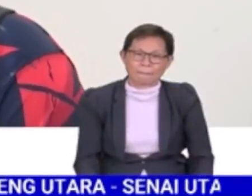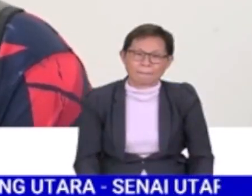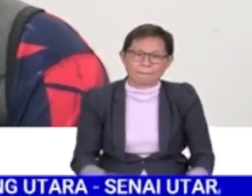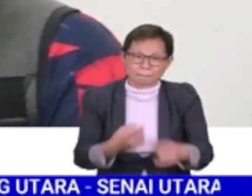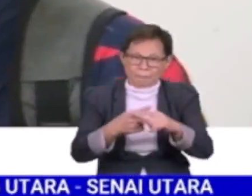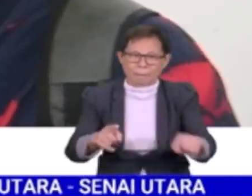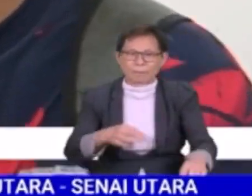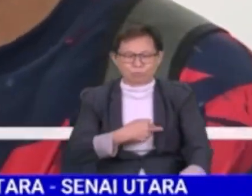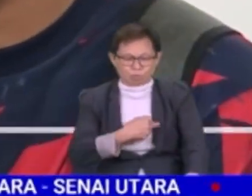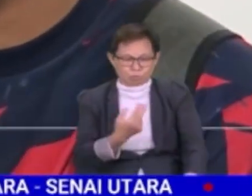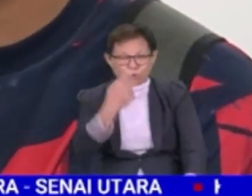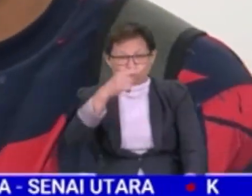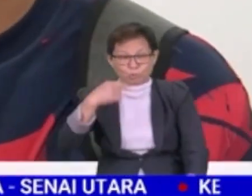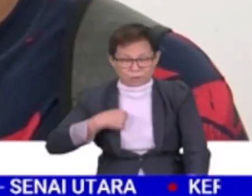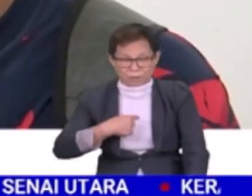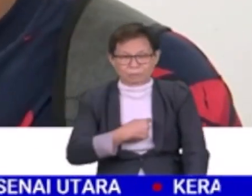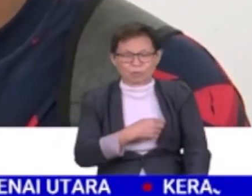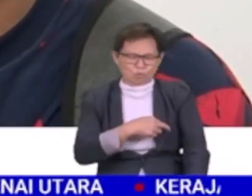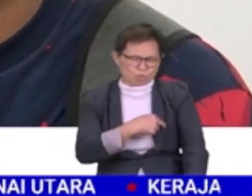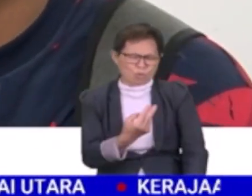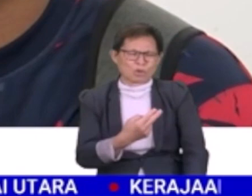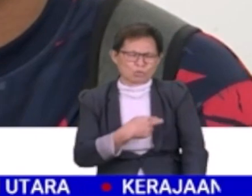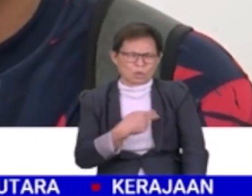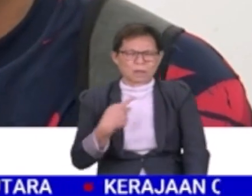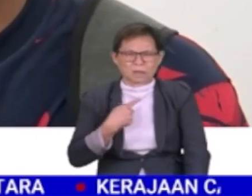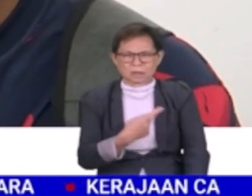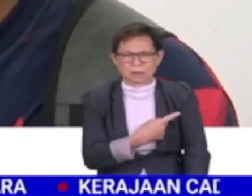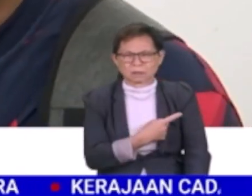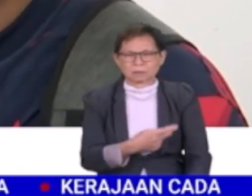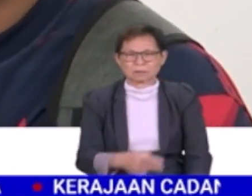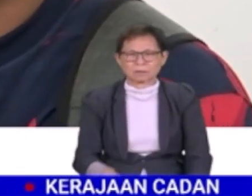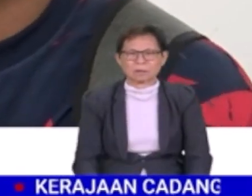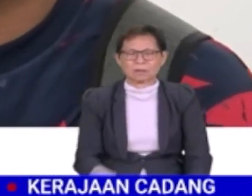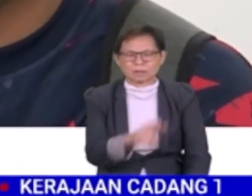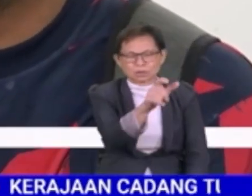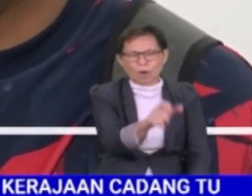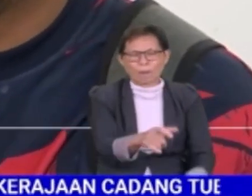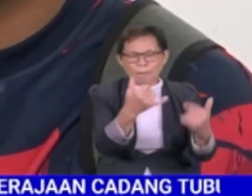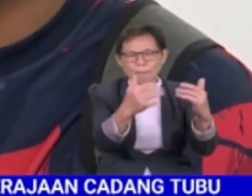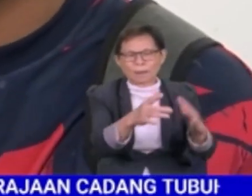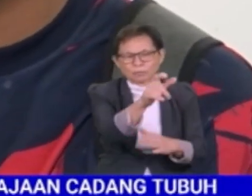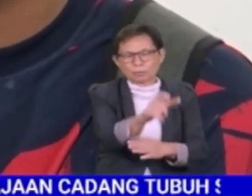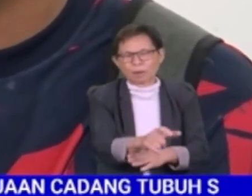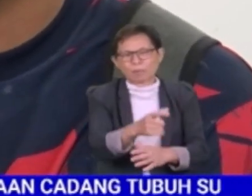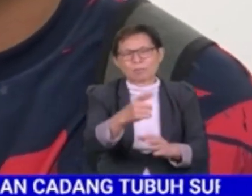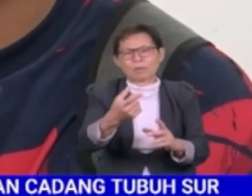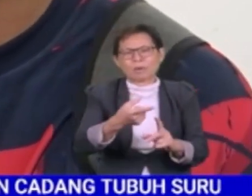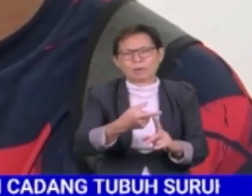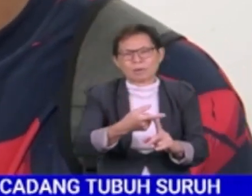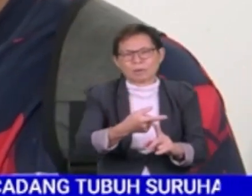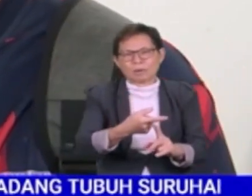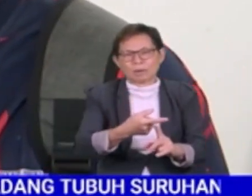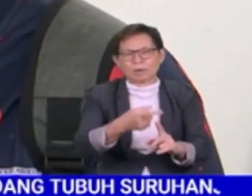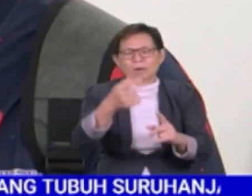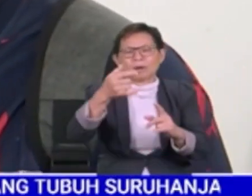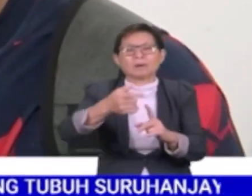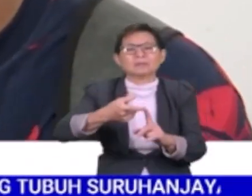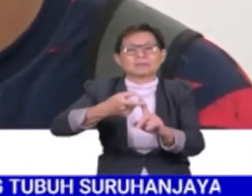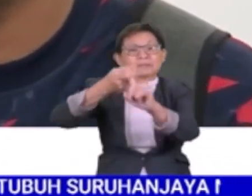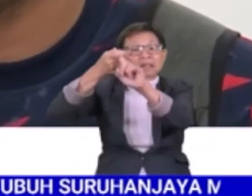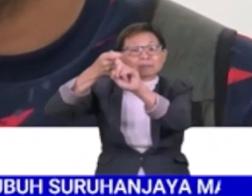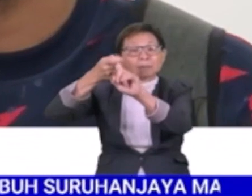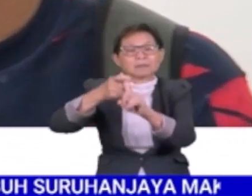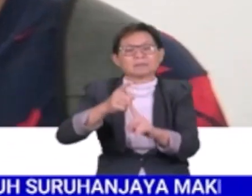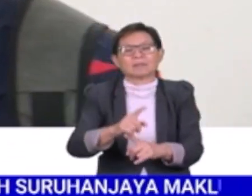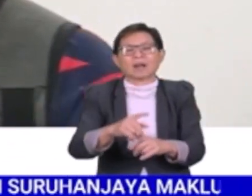Tapi rugi untuk kita lah, sebab kalau kita apa dan seorang nak kena suspend, automatik kita boleh register untuk rolling substitute ada 17 orang saja termasuk